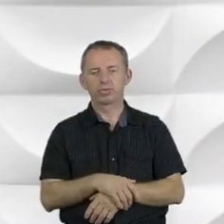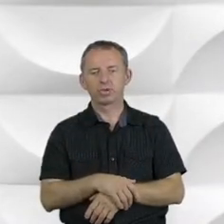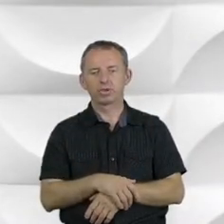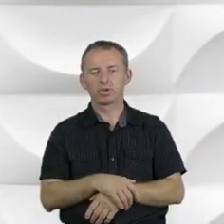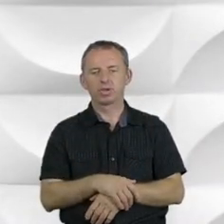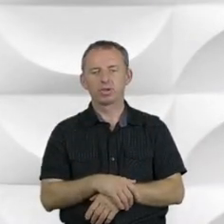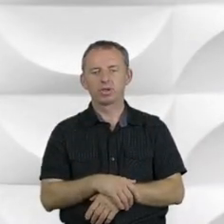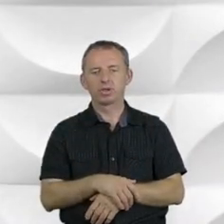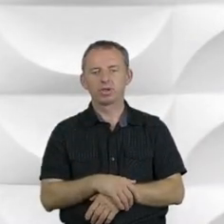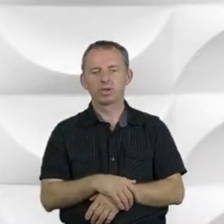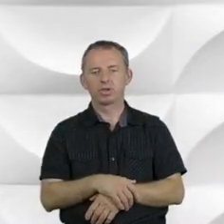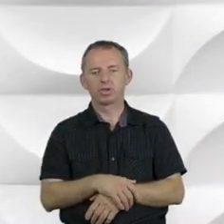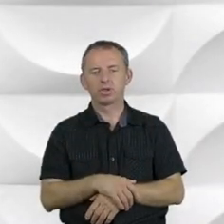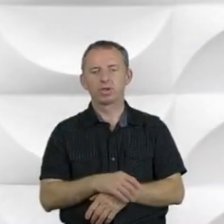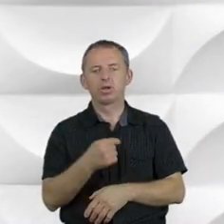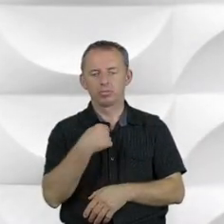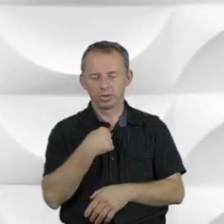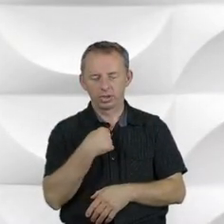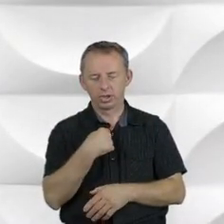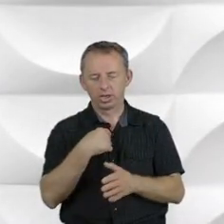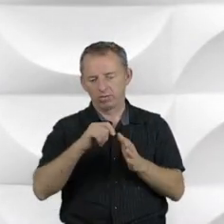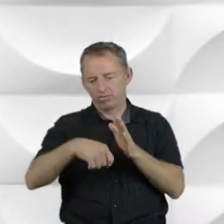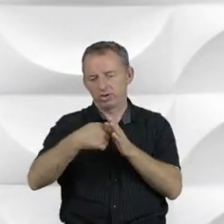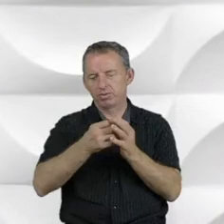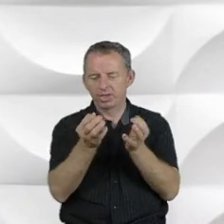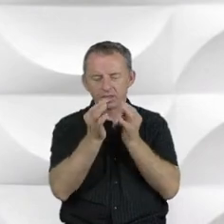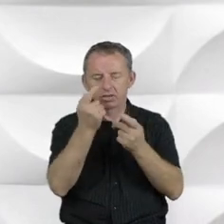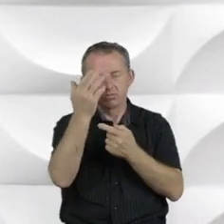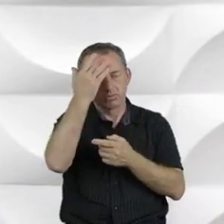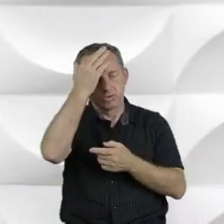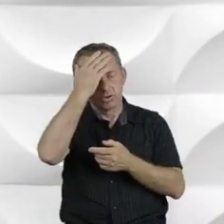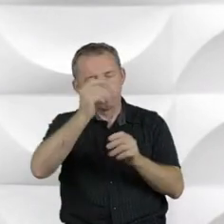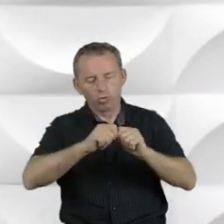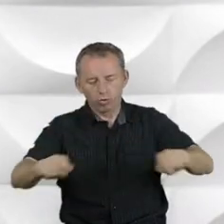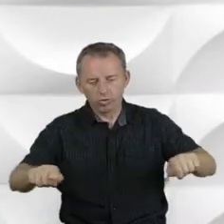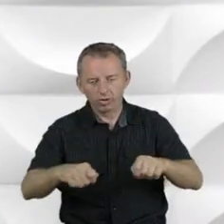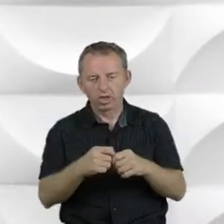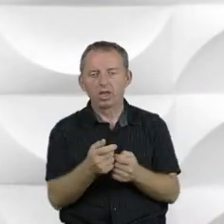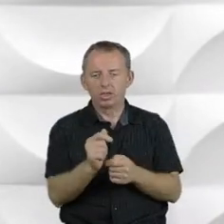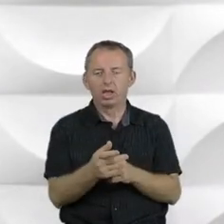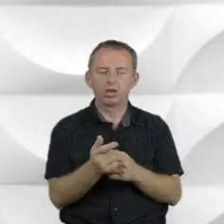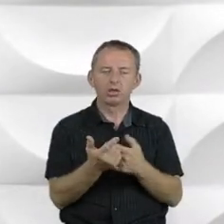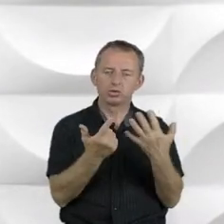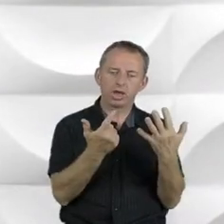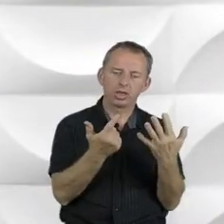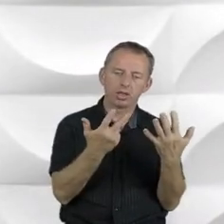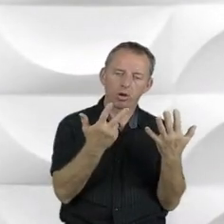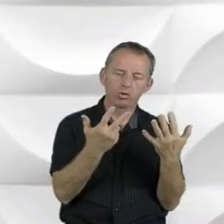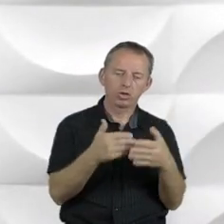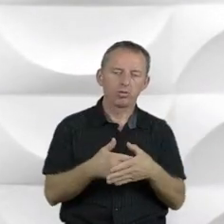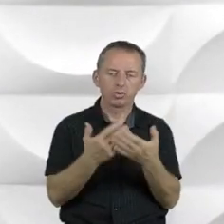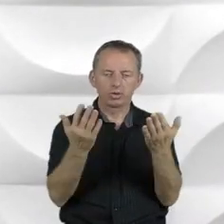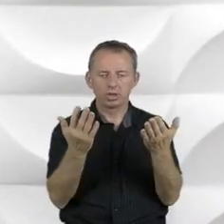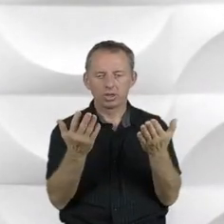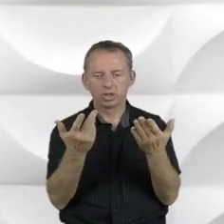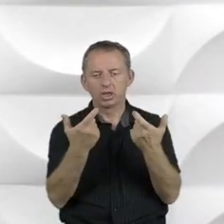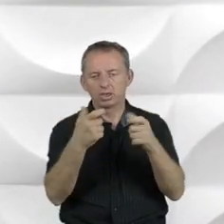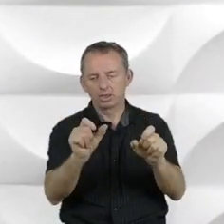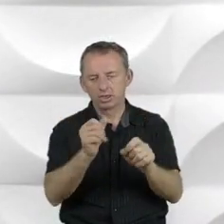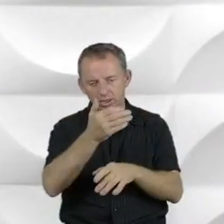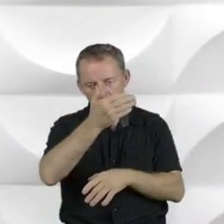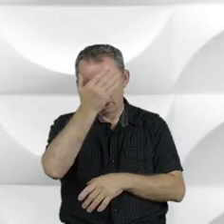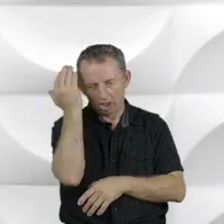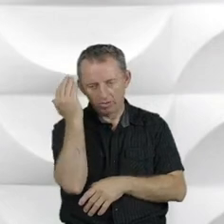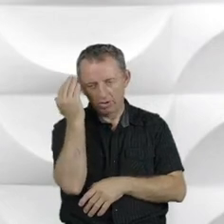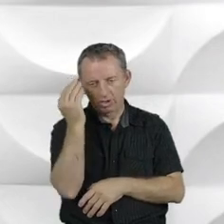Mnie film się urwał i tak to trwało 7, a może 8 dni. Nic nie wiem